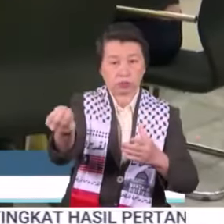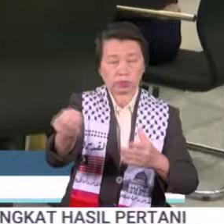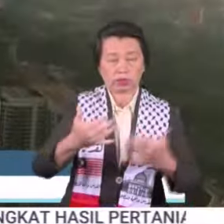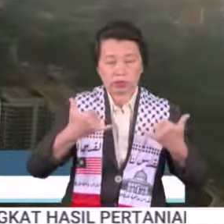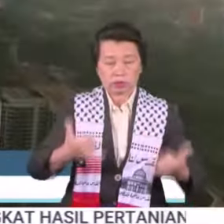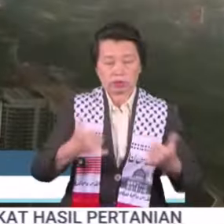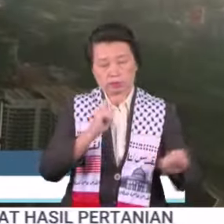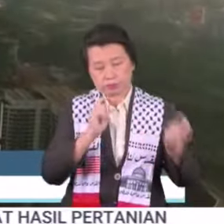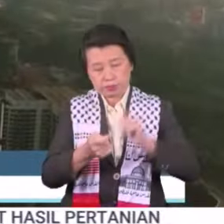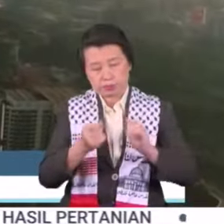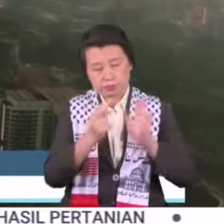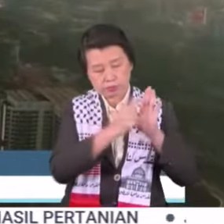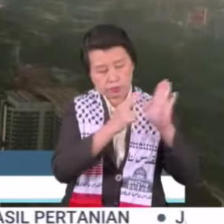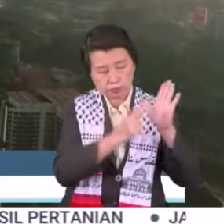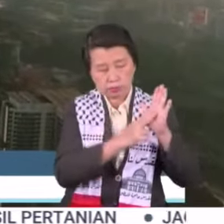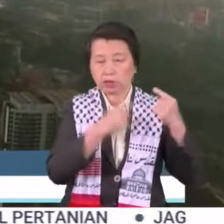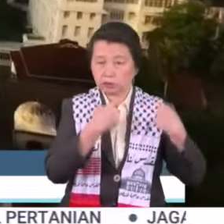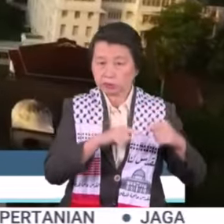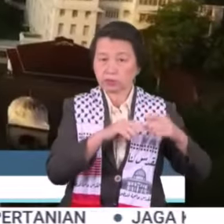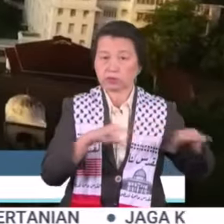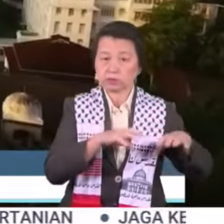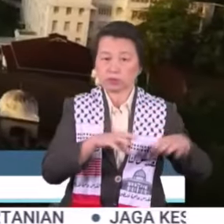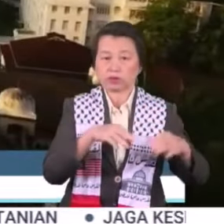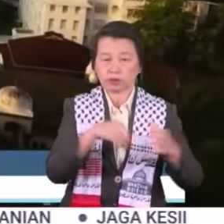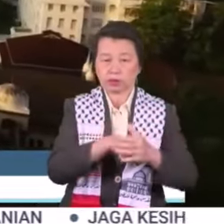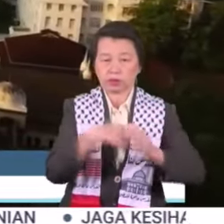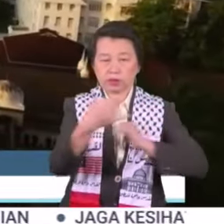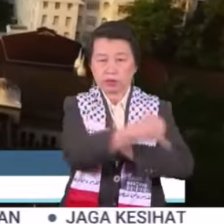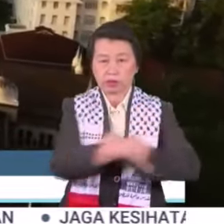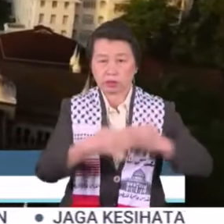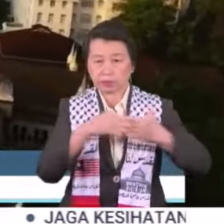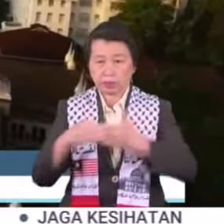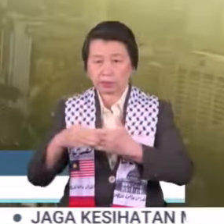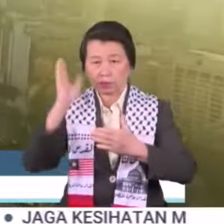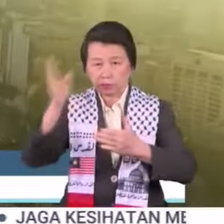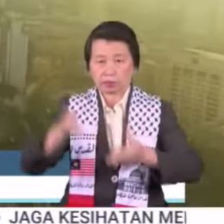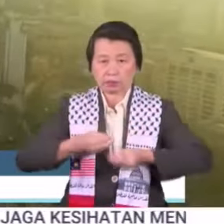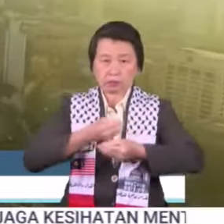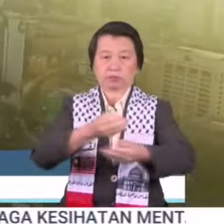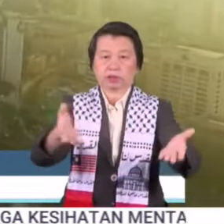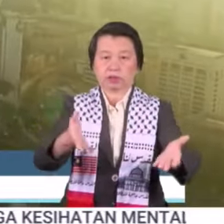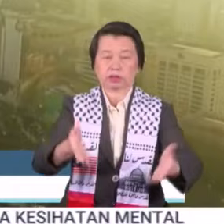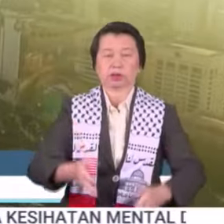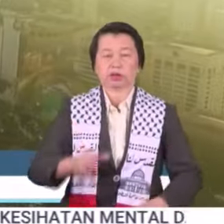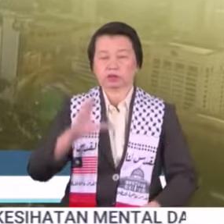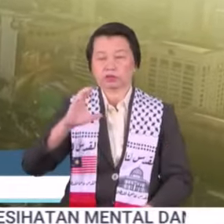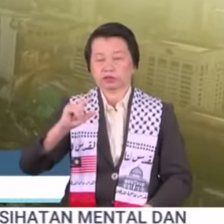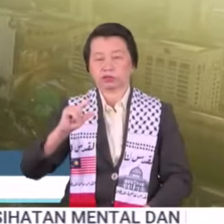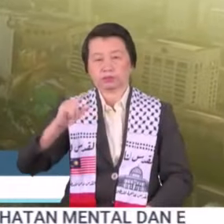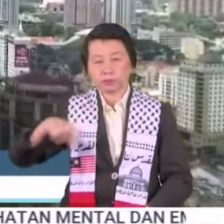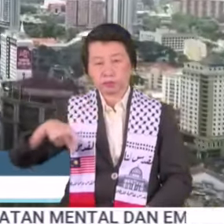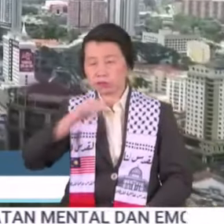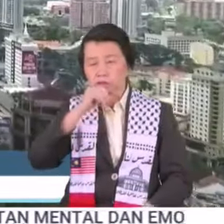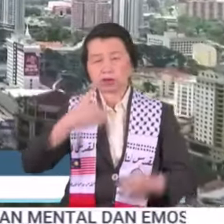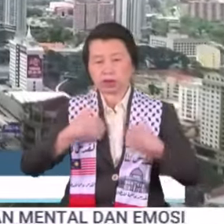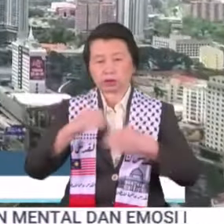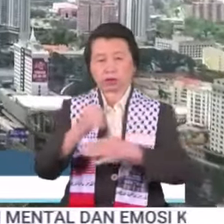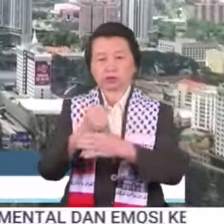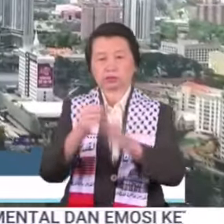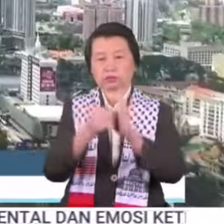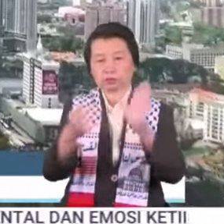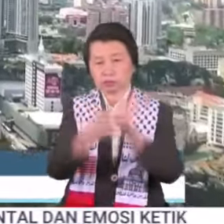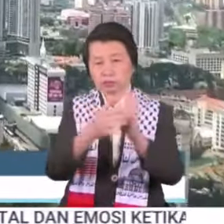ketika ini pindaan perundangan berkaitan sedang dilaksanakan dan garis panduan akan dikeluarkan cgt tidak dikenakan ke atas saham